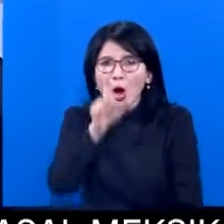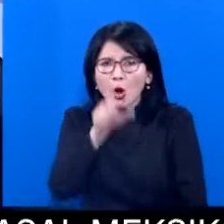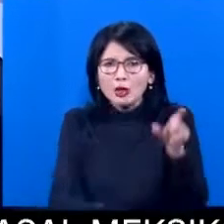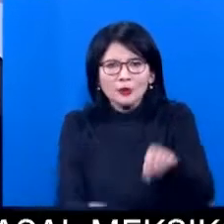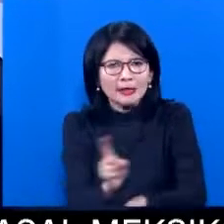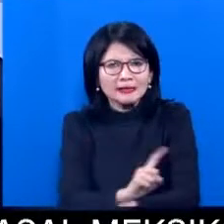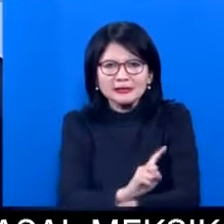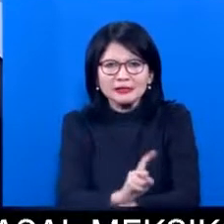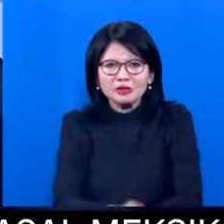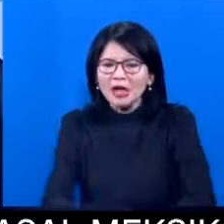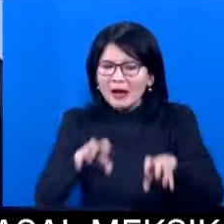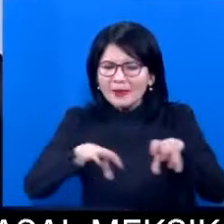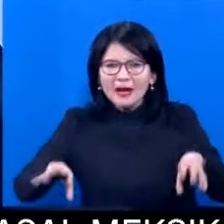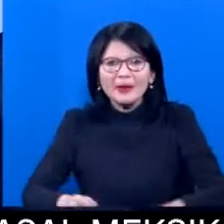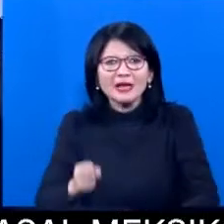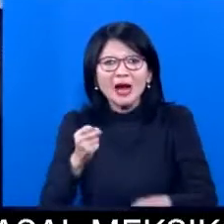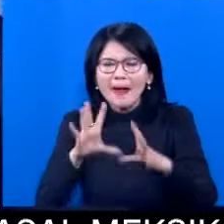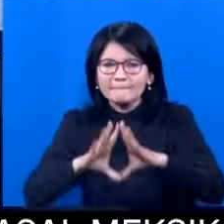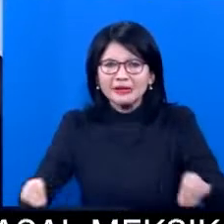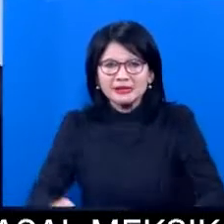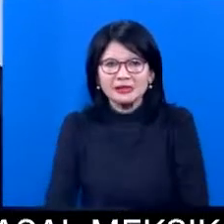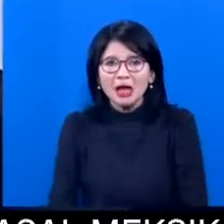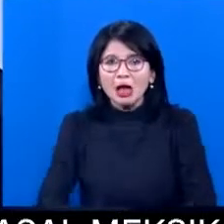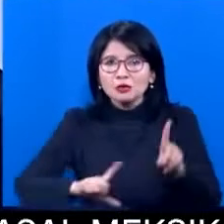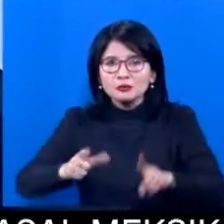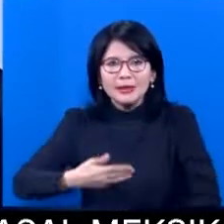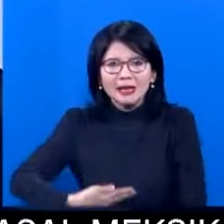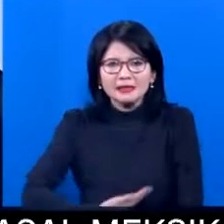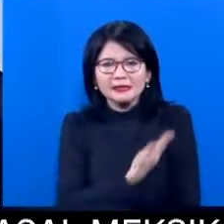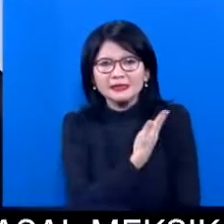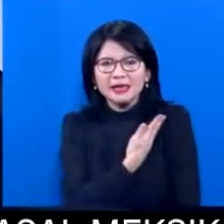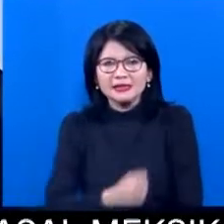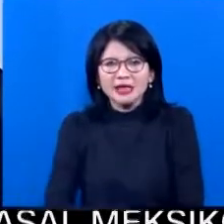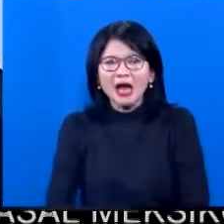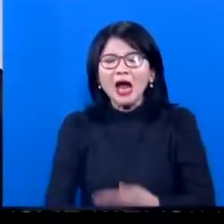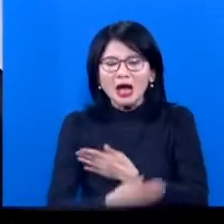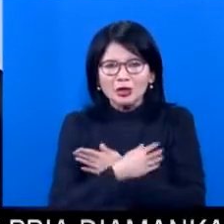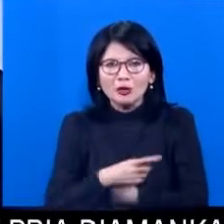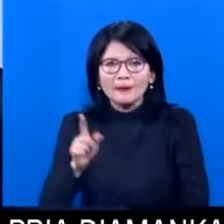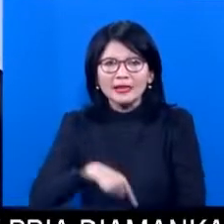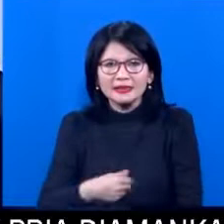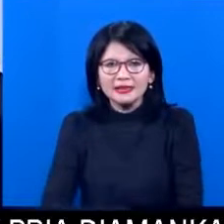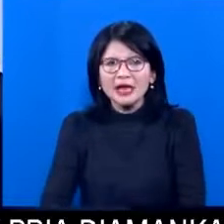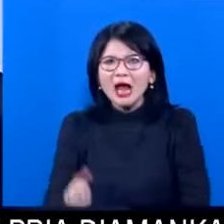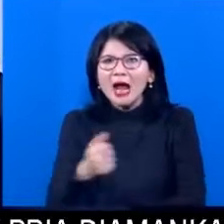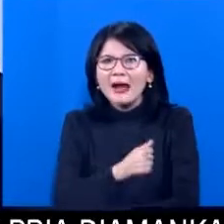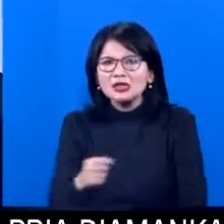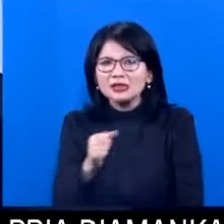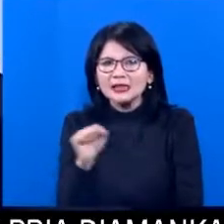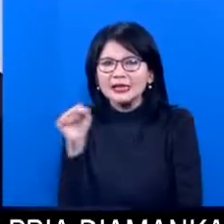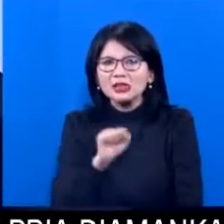tak bisa menyelamatkan harta benda mereka. Sementara 17 jenazah korban kebakaran diskotik di Kota Sorong, Papua Barat hingga kini